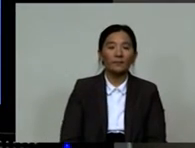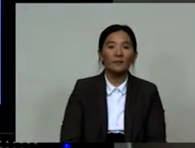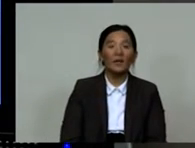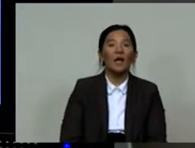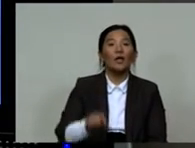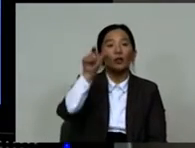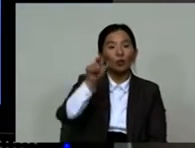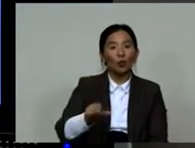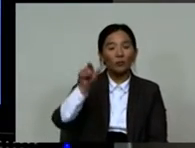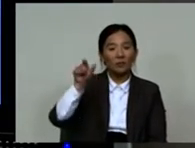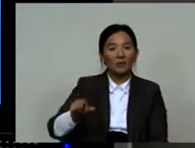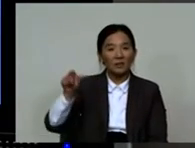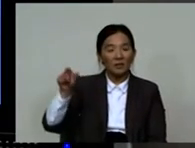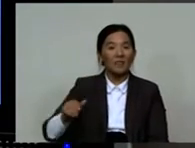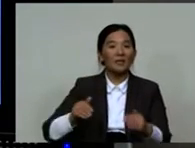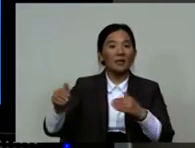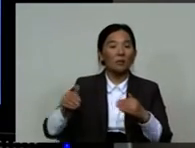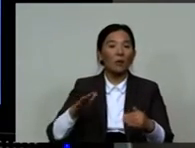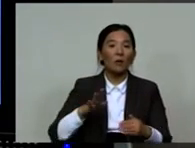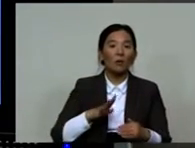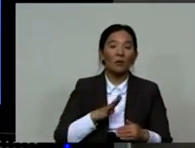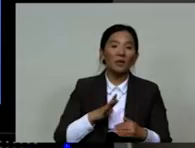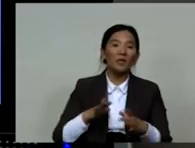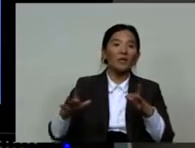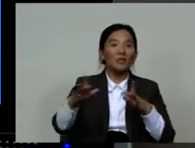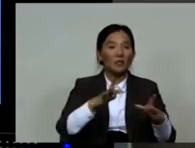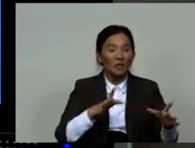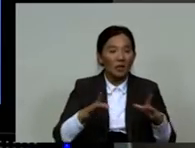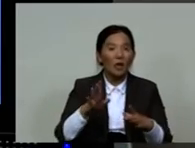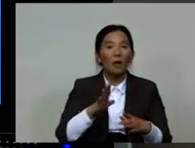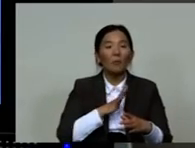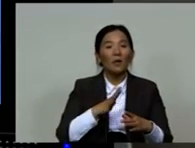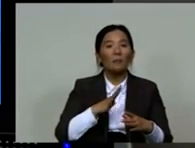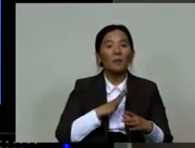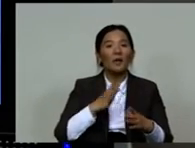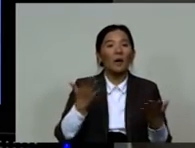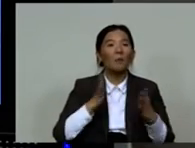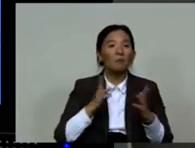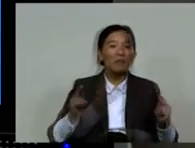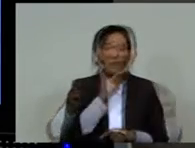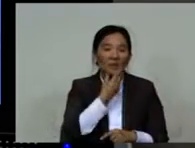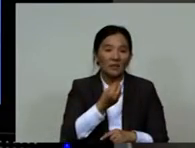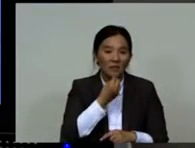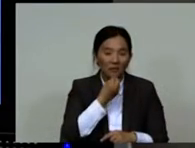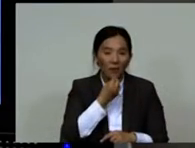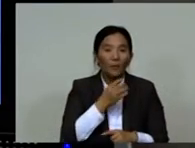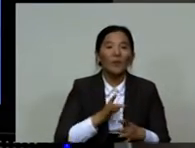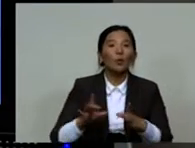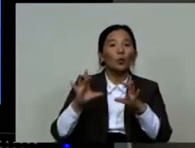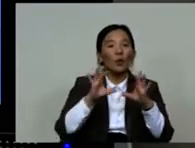Столбчатая диаграмма может быть в виде цилиндров, в виде призмы, в виде пирамиды или конуса.